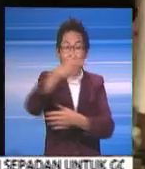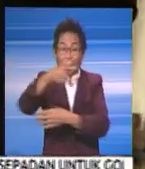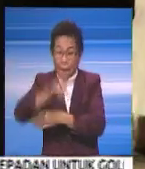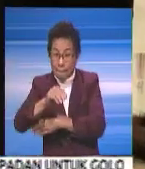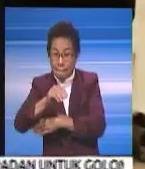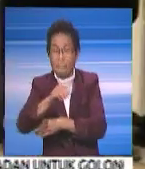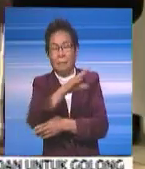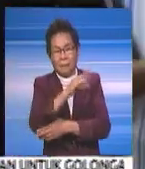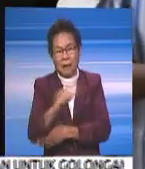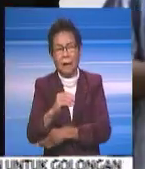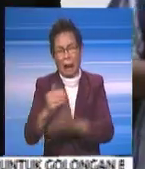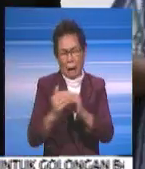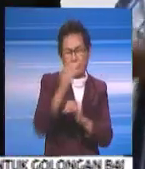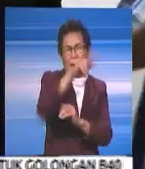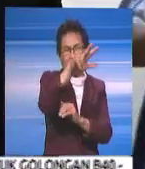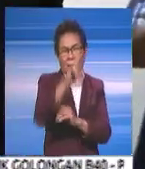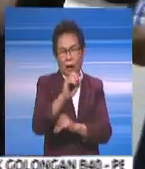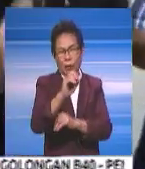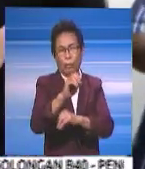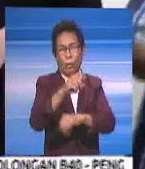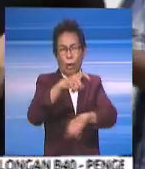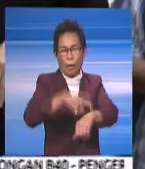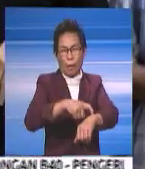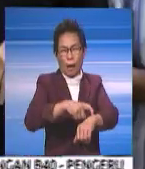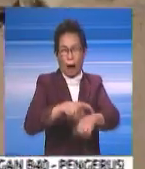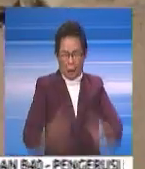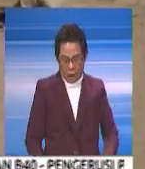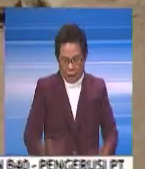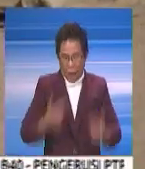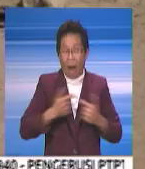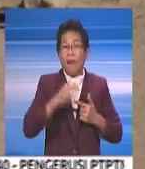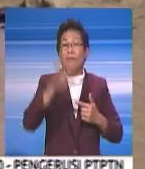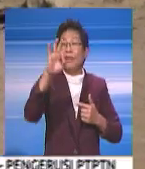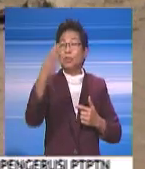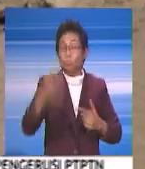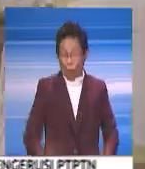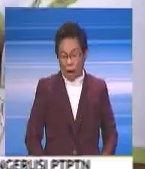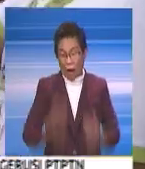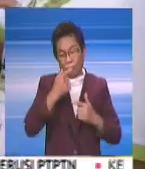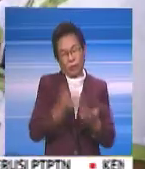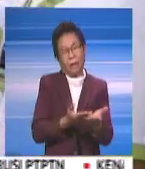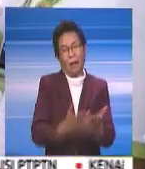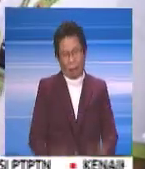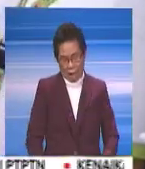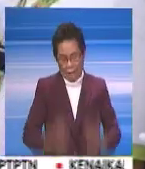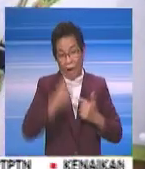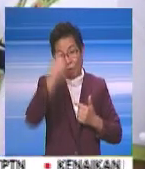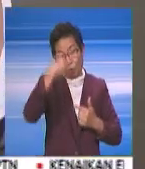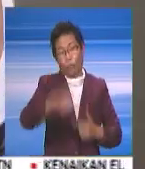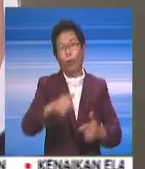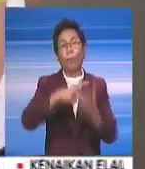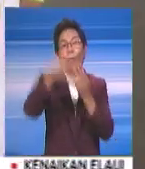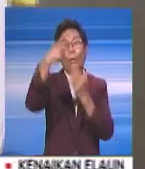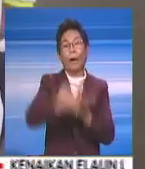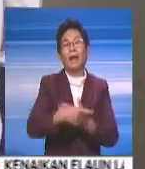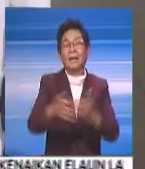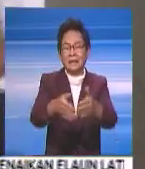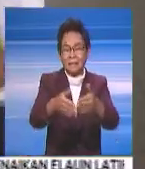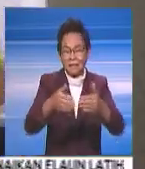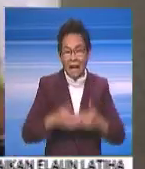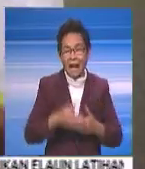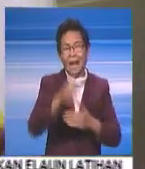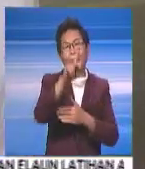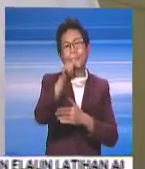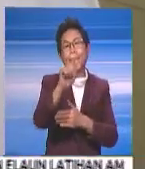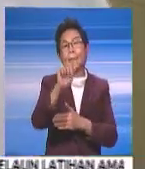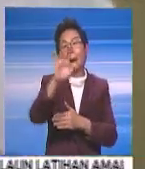Malaysia serta lebih 30 sesi Facebook Live dan lintas langsung untuk program Salam Baitullah. Kami, petugas RTM